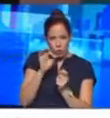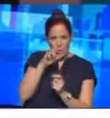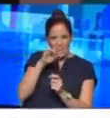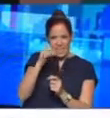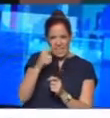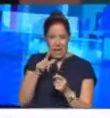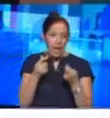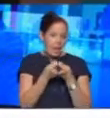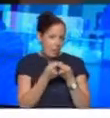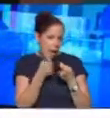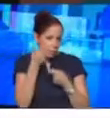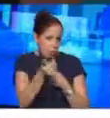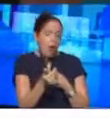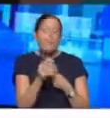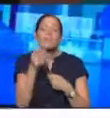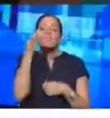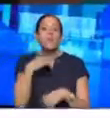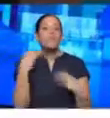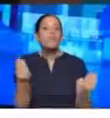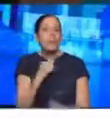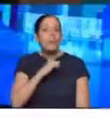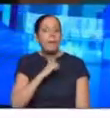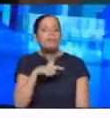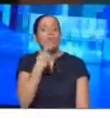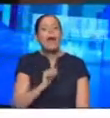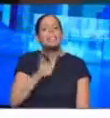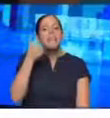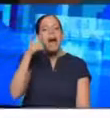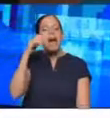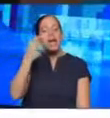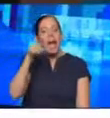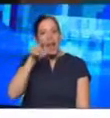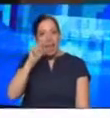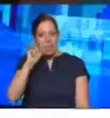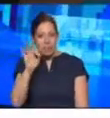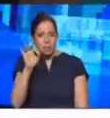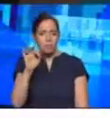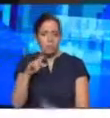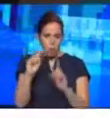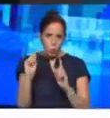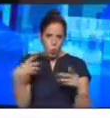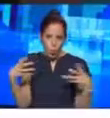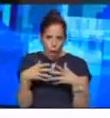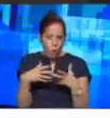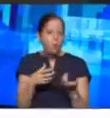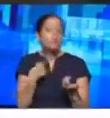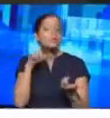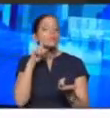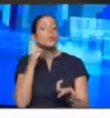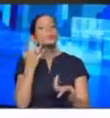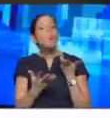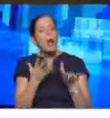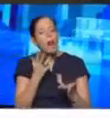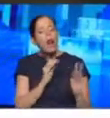לב לדברים מעניינים שאומר היום, השר גלנט, איש כולנו, אולי גם קורץ לליכוד, אנחנו יודעים שהוא שוקל